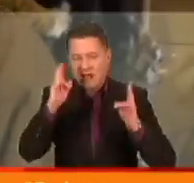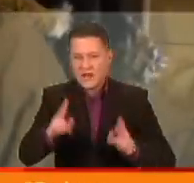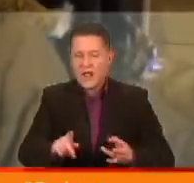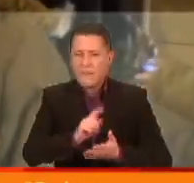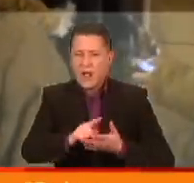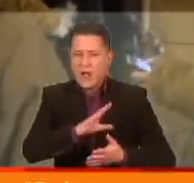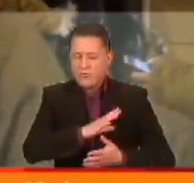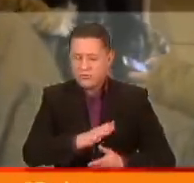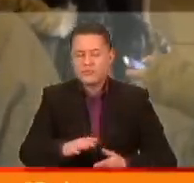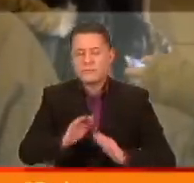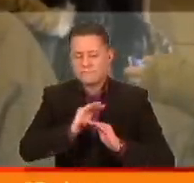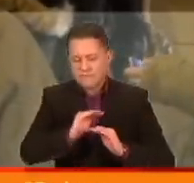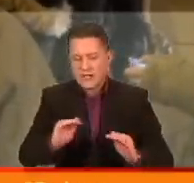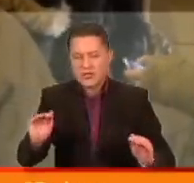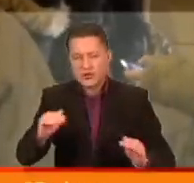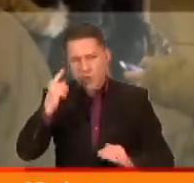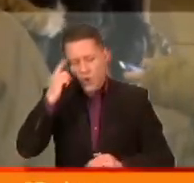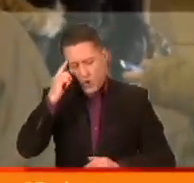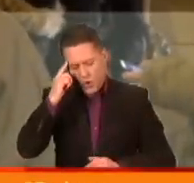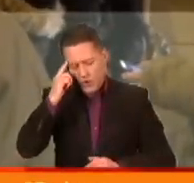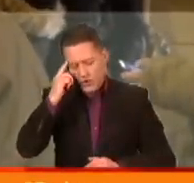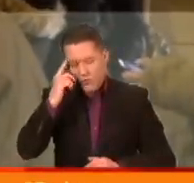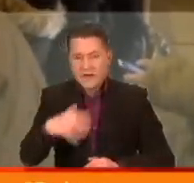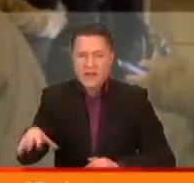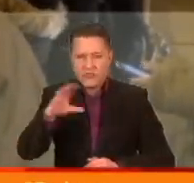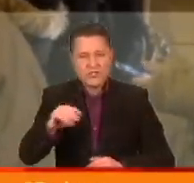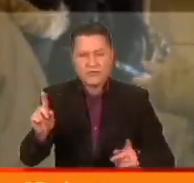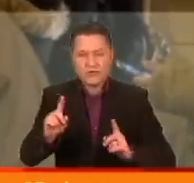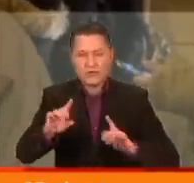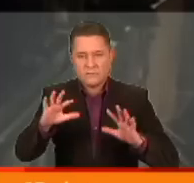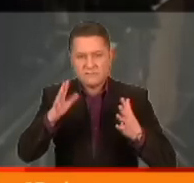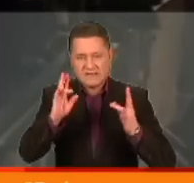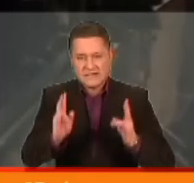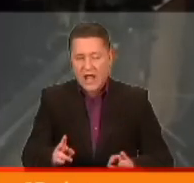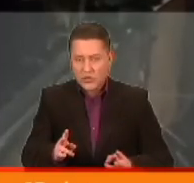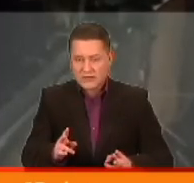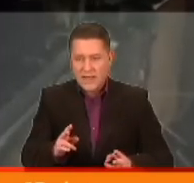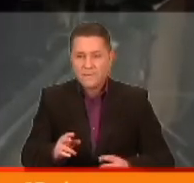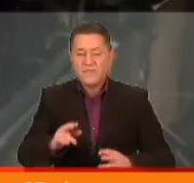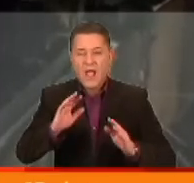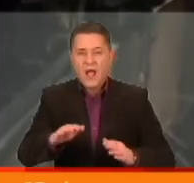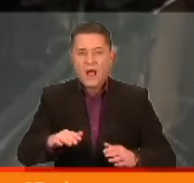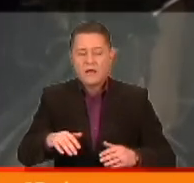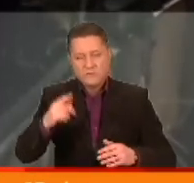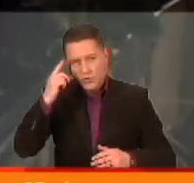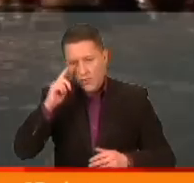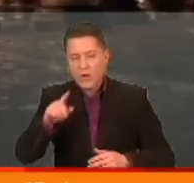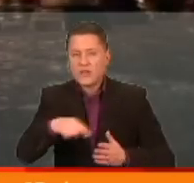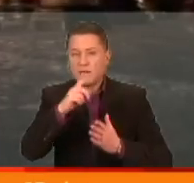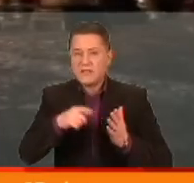тишею. Великою тишею та роздумами над усім, що сталося. В такій трагедії. Думати пропонують над питанням,